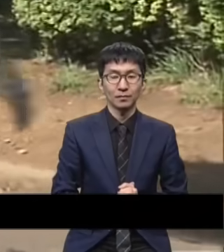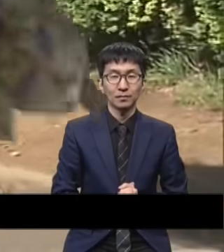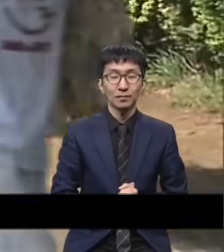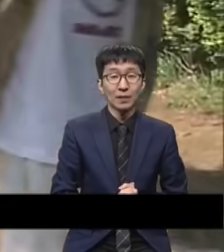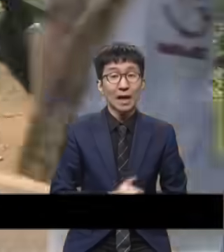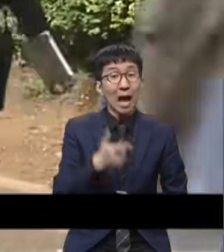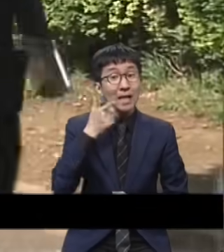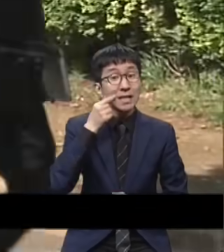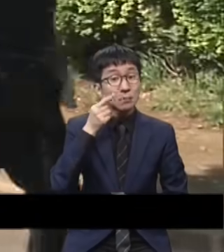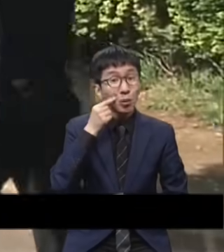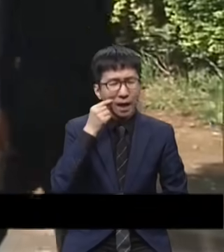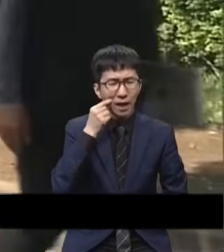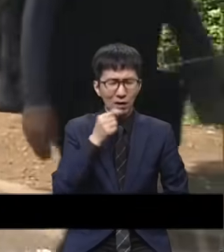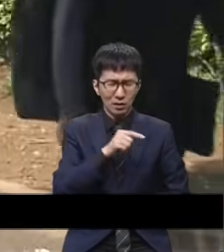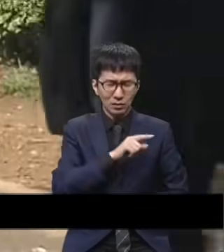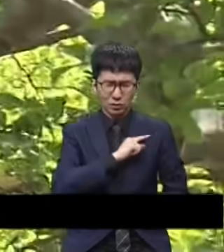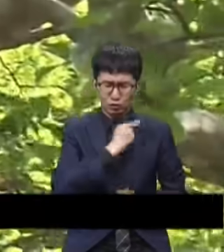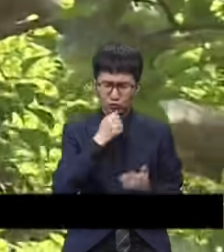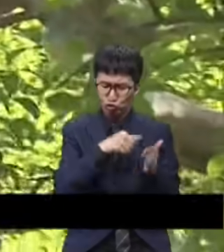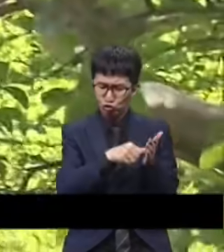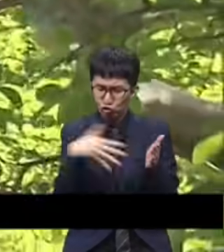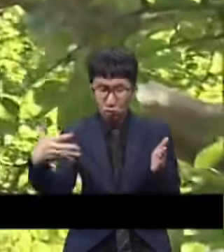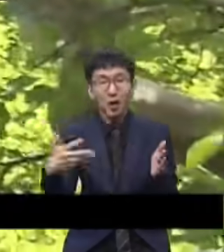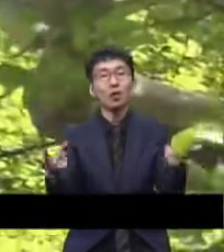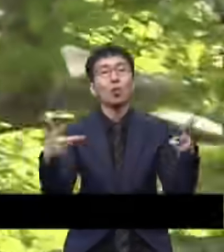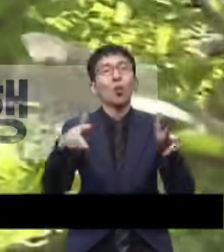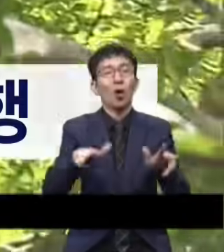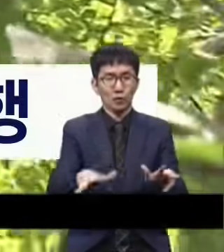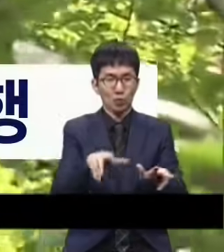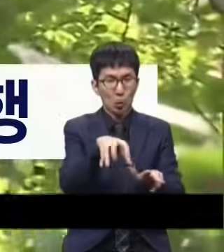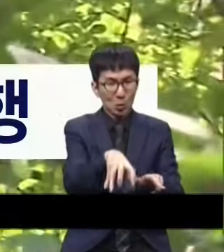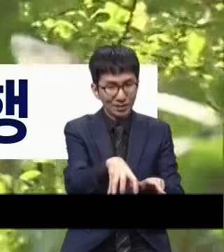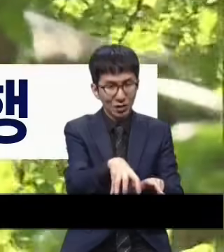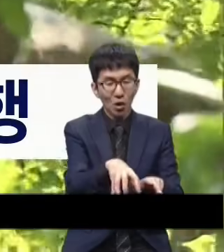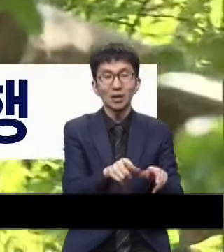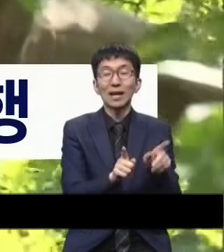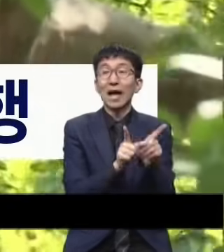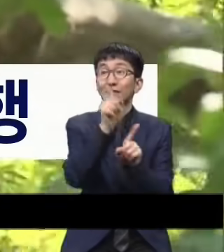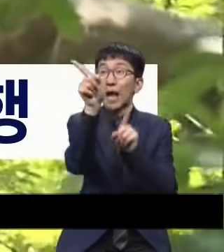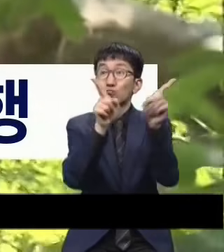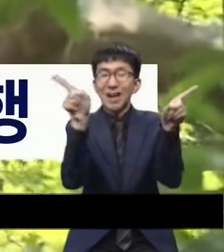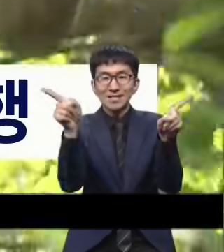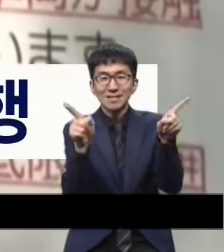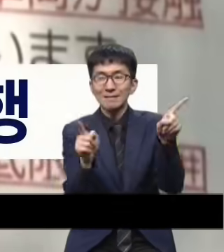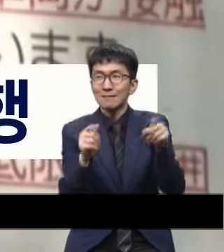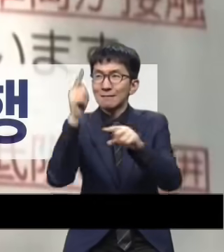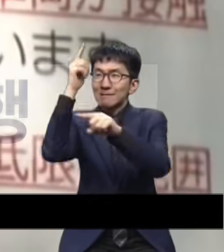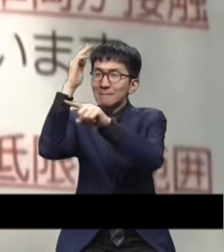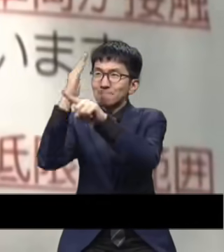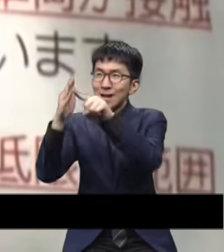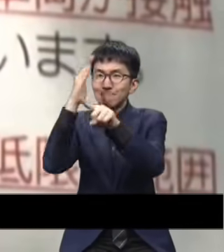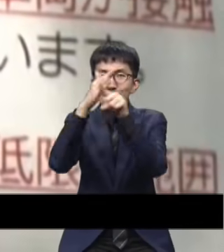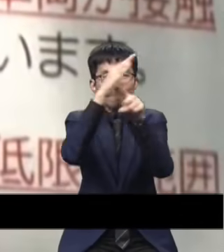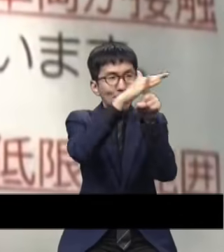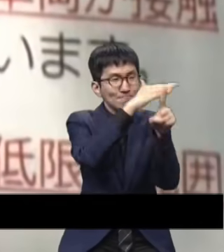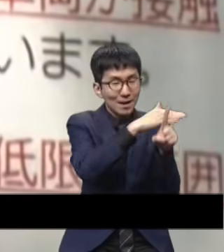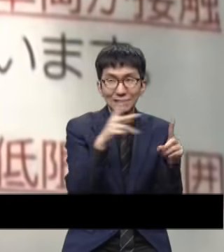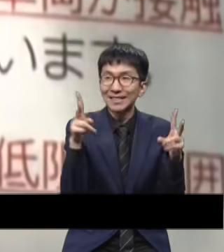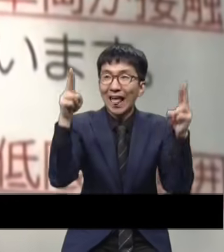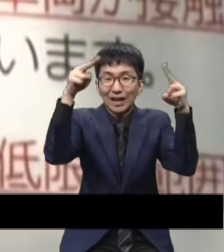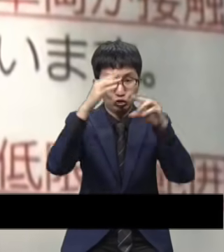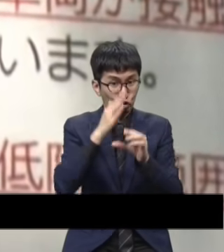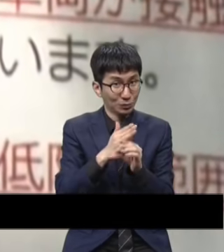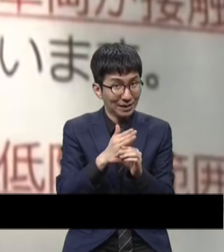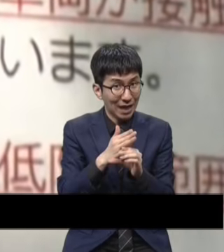도쿄의 대표적 녹지인 요요기 공원. 전기톱으로 나뭇가지를 잘라내는 작업이 진행됐습니다. 도쿄도가